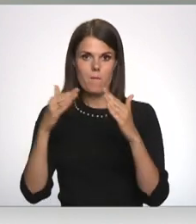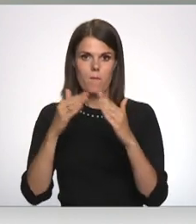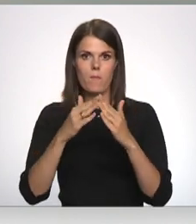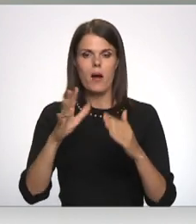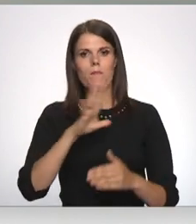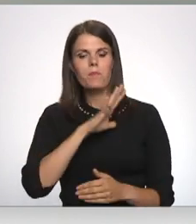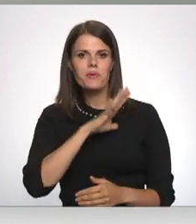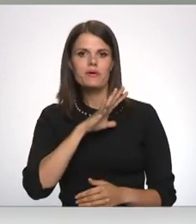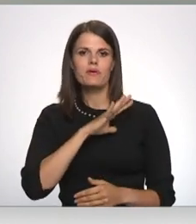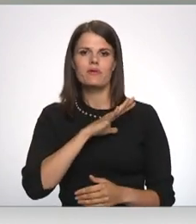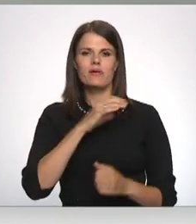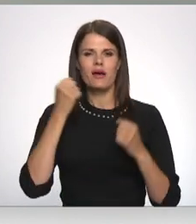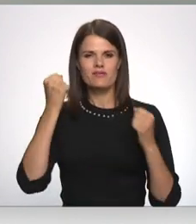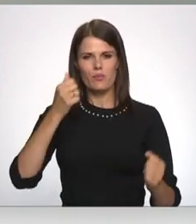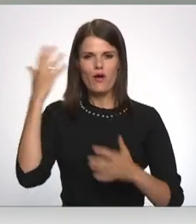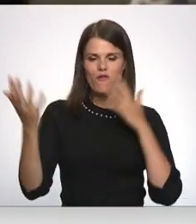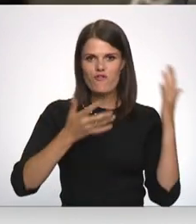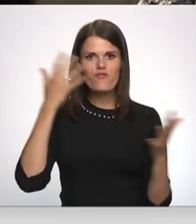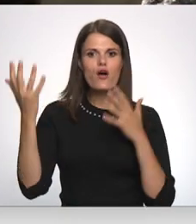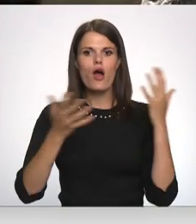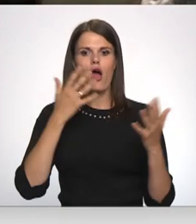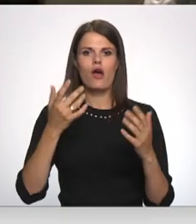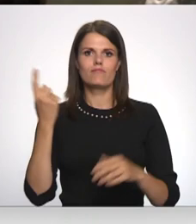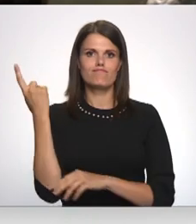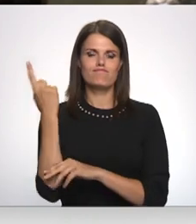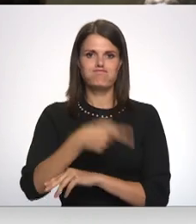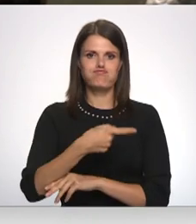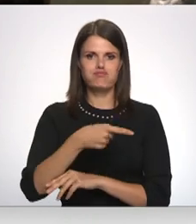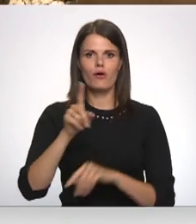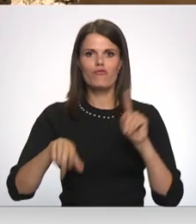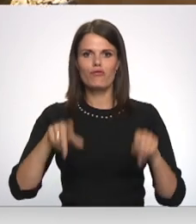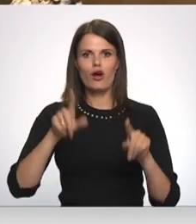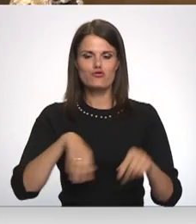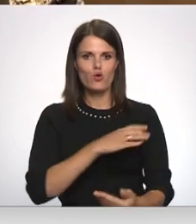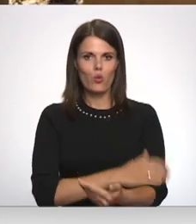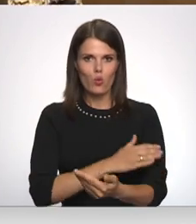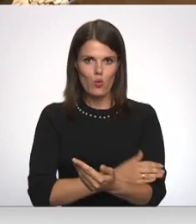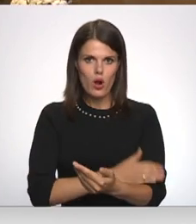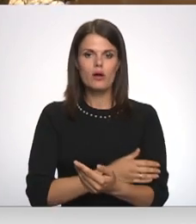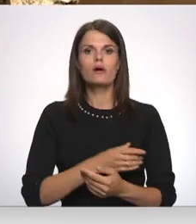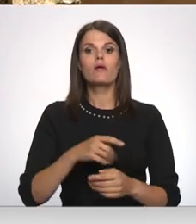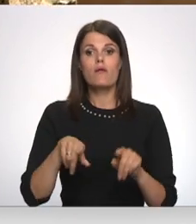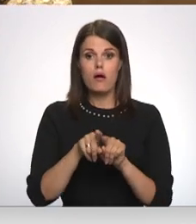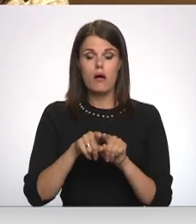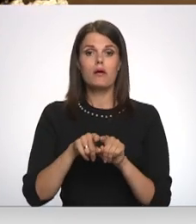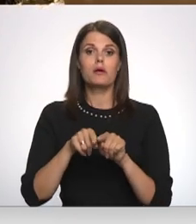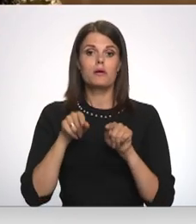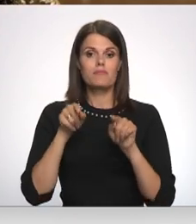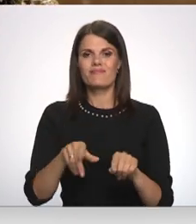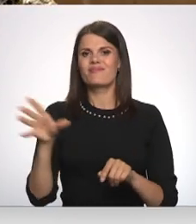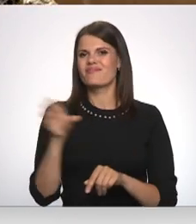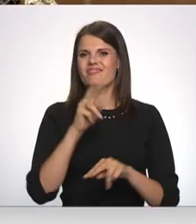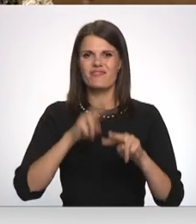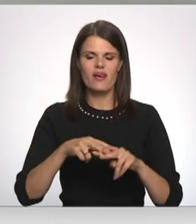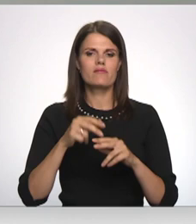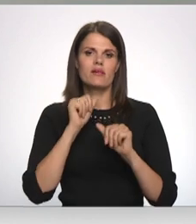ir bijis viesulis un ir nogāzis atsevišķus kokus. Variants, kas arī nav pilnīgi visās